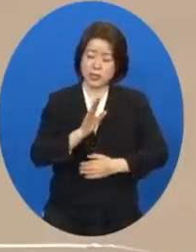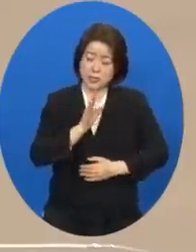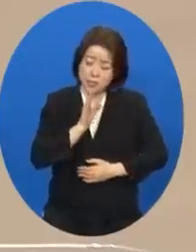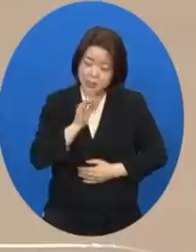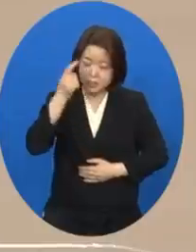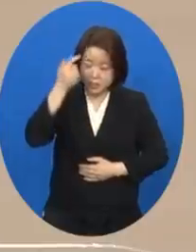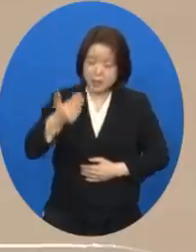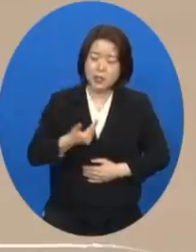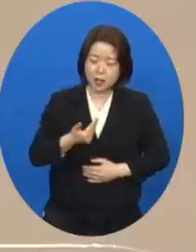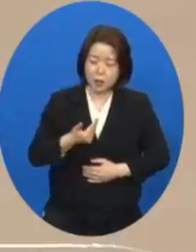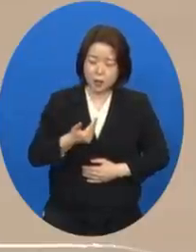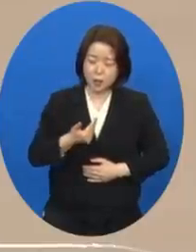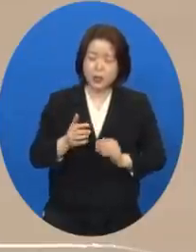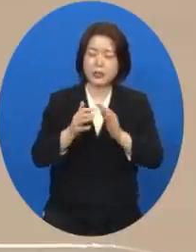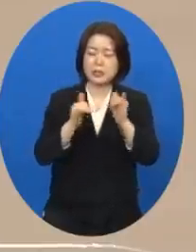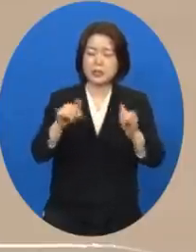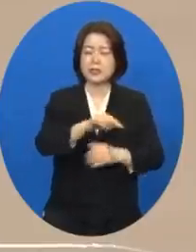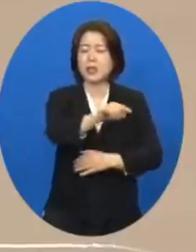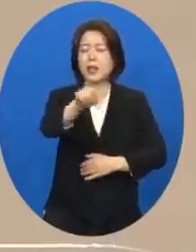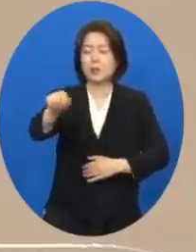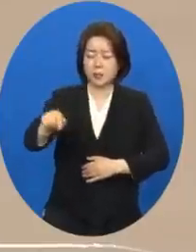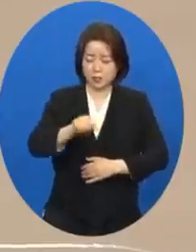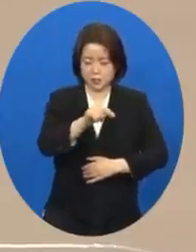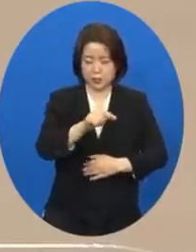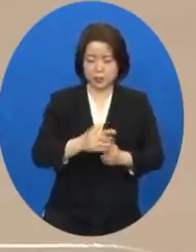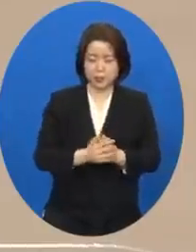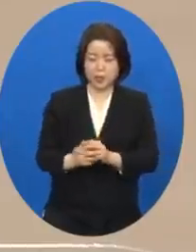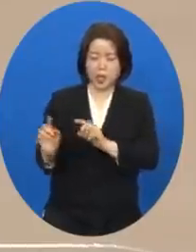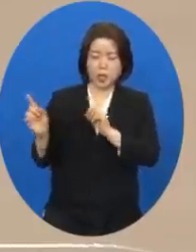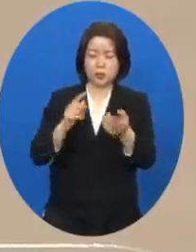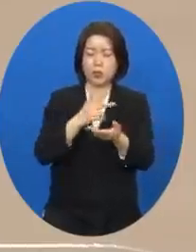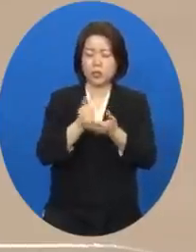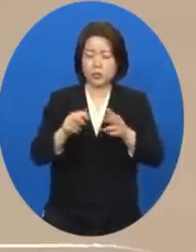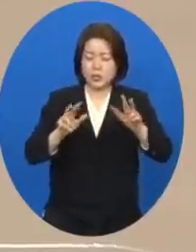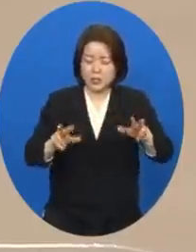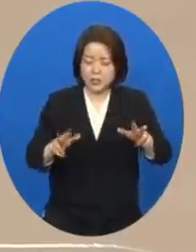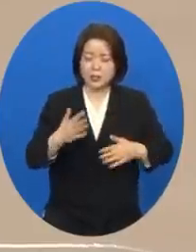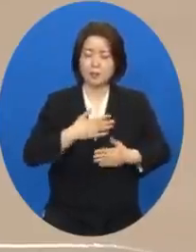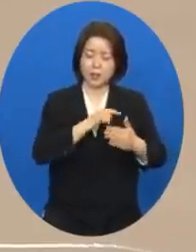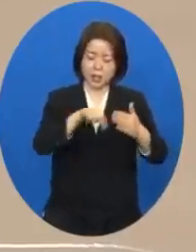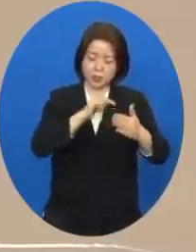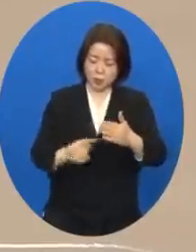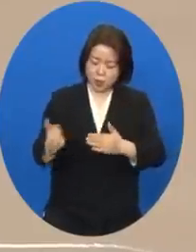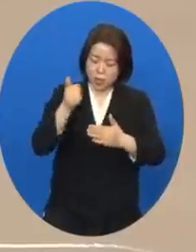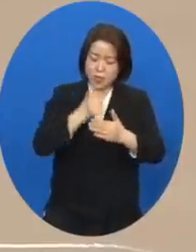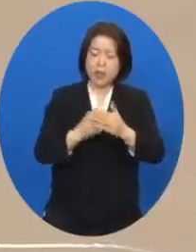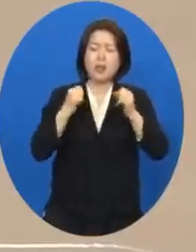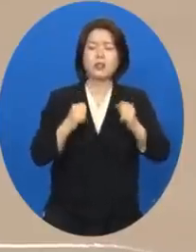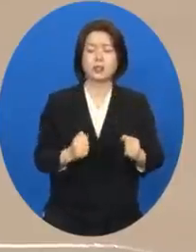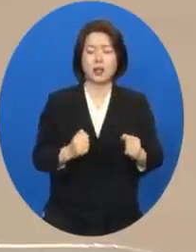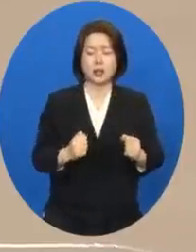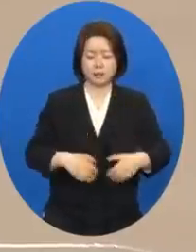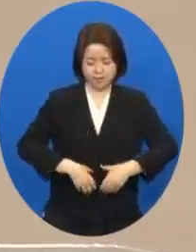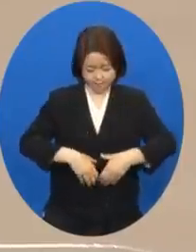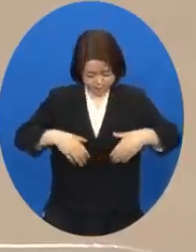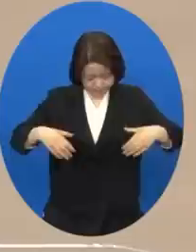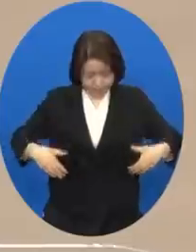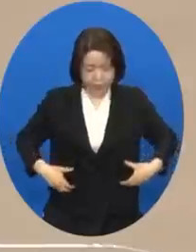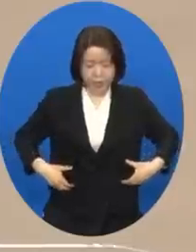묻는 자들 앞에 서서 부활의 주님이 지금 내 안에 계시 더 담대하게